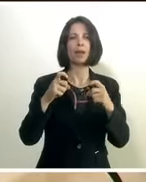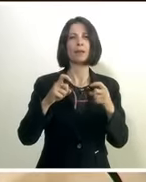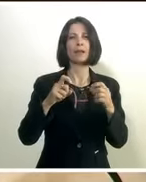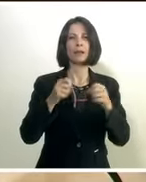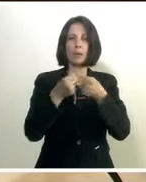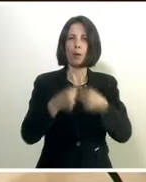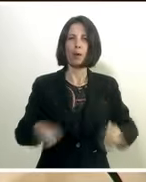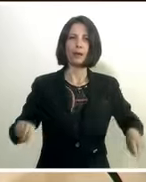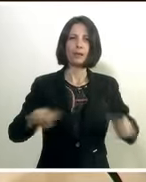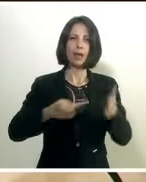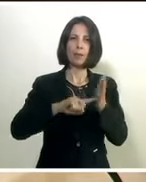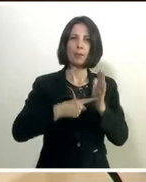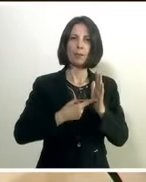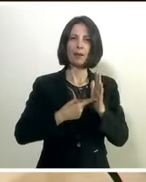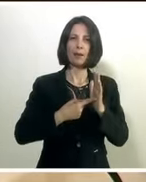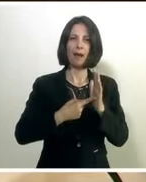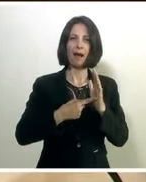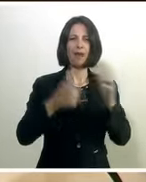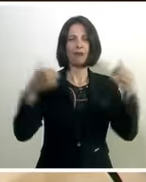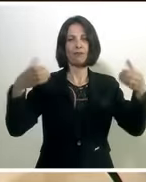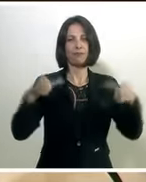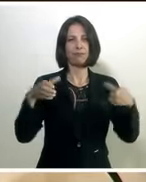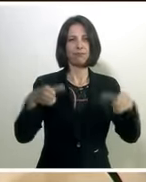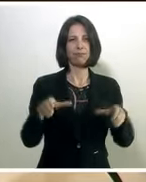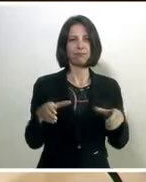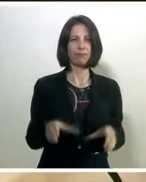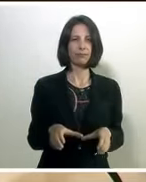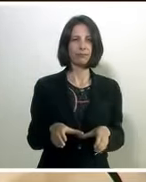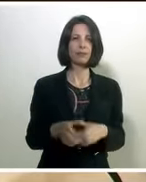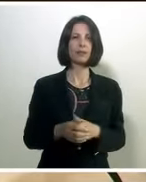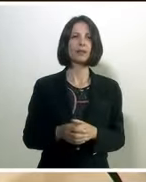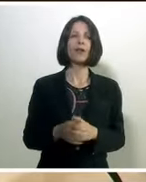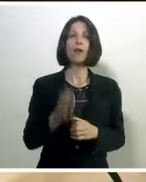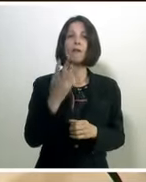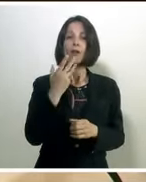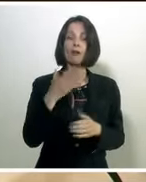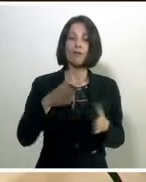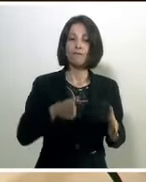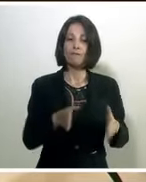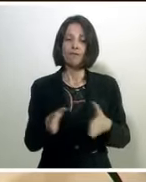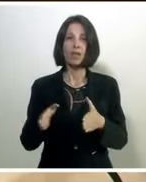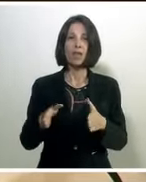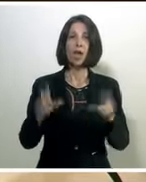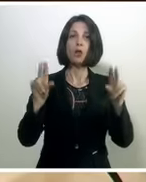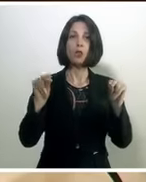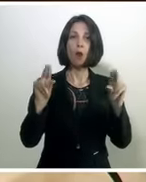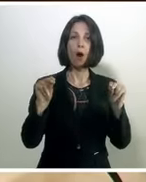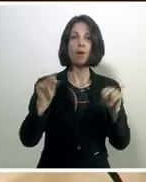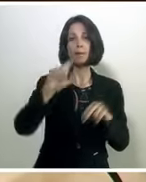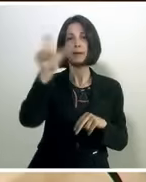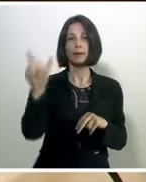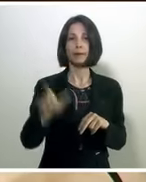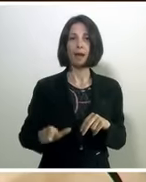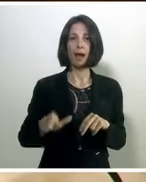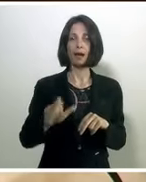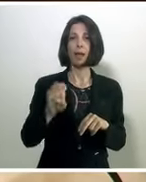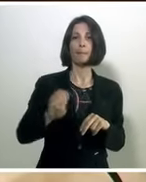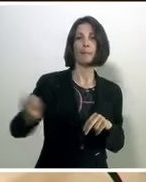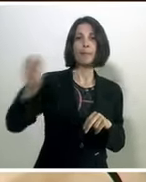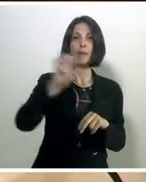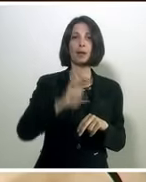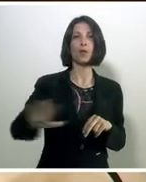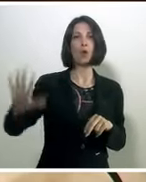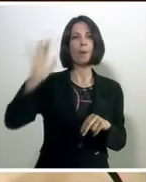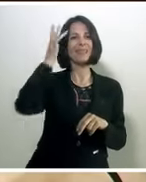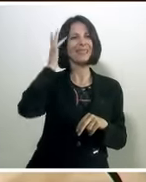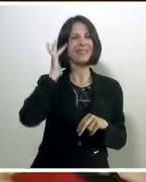la intelligente innovativa dedizione per vie nuove per l'Italia e per l'Europa nella crisi che veniva da lontano